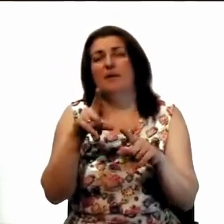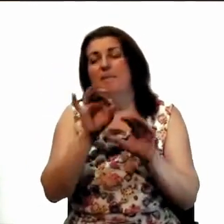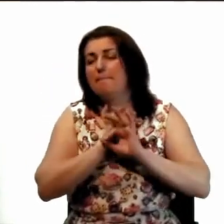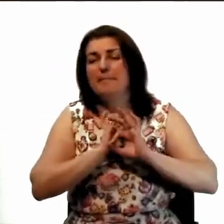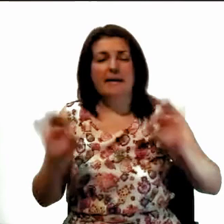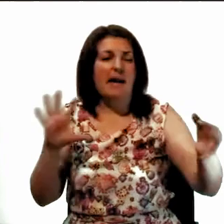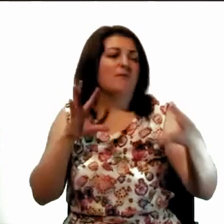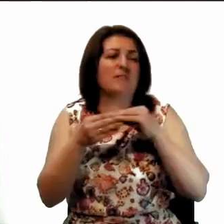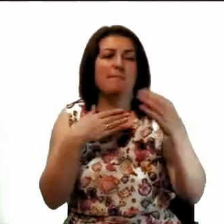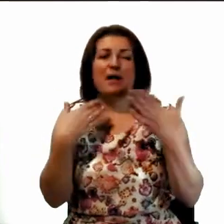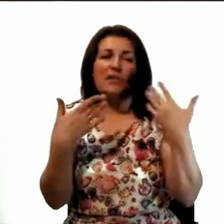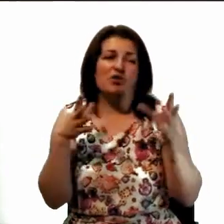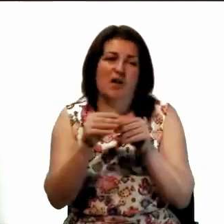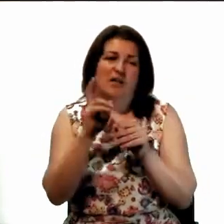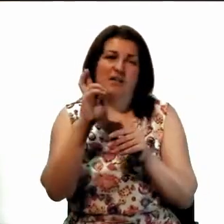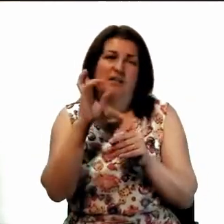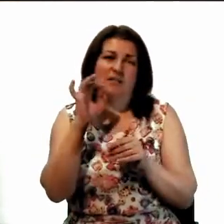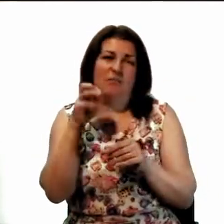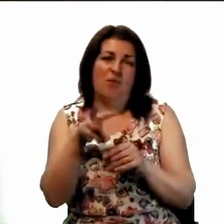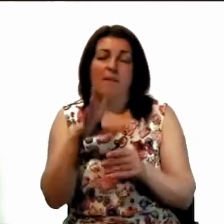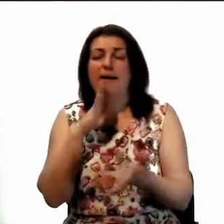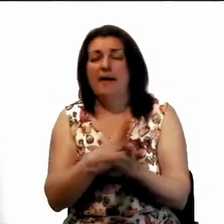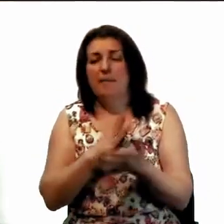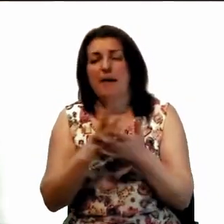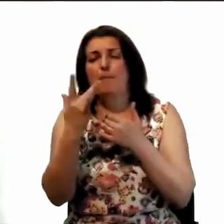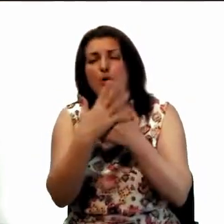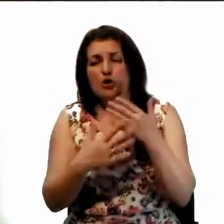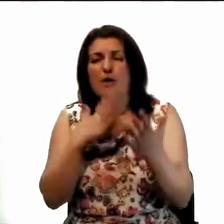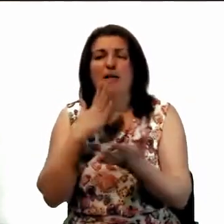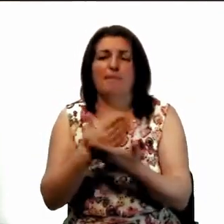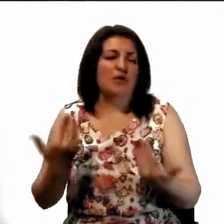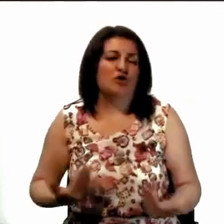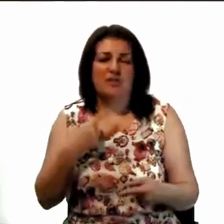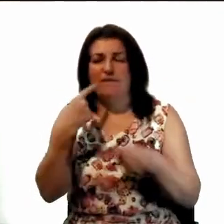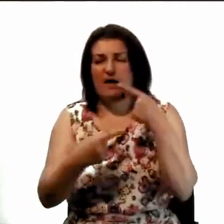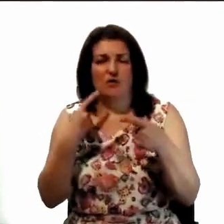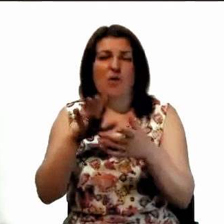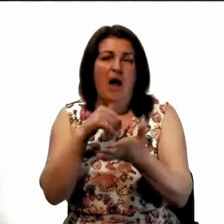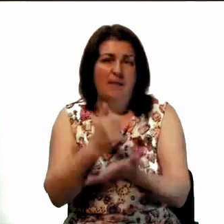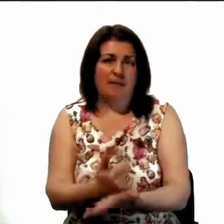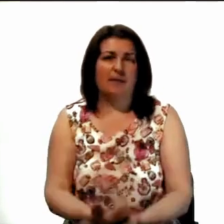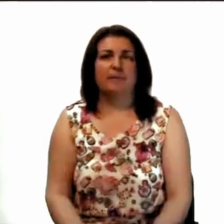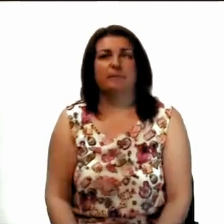прекрасное взаимоотношение с Богом, иметь прощение, иметь жизнь вечную. Аминь.